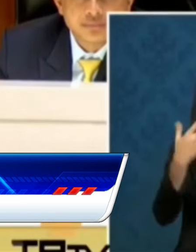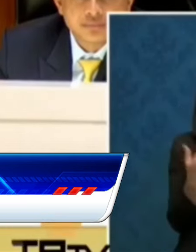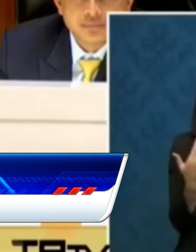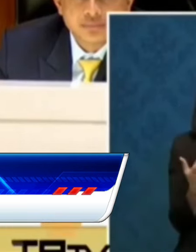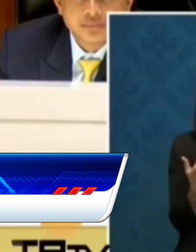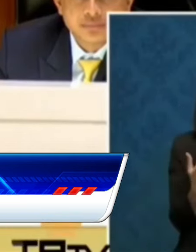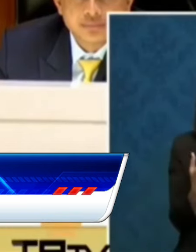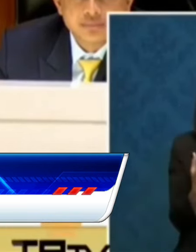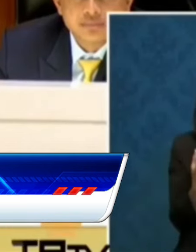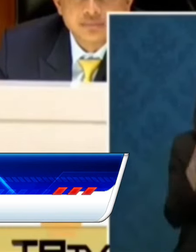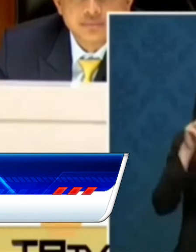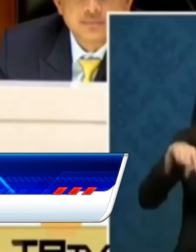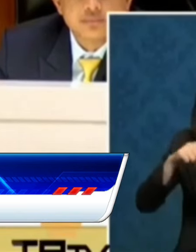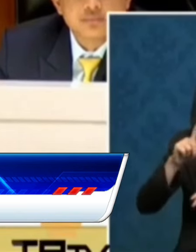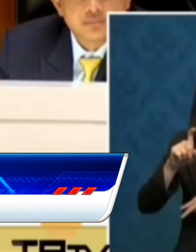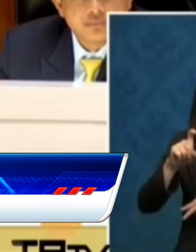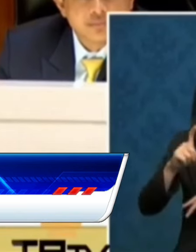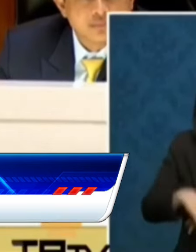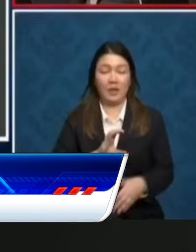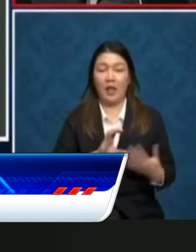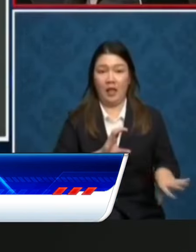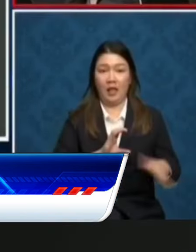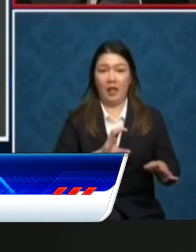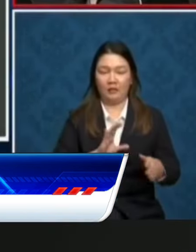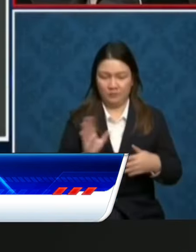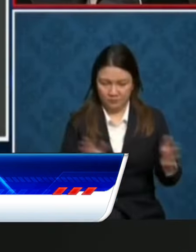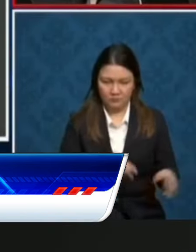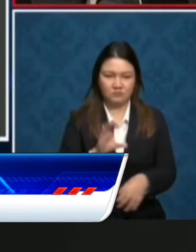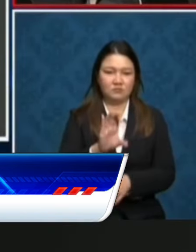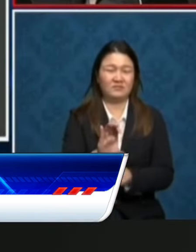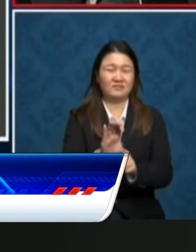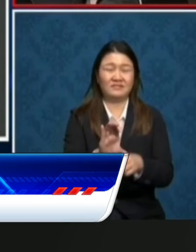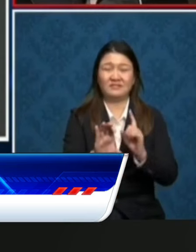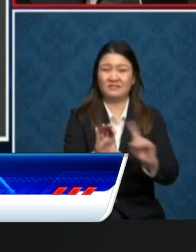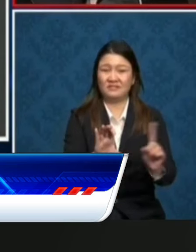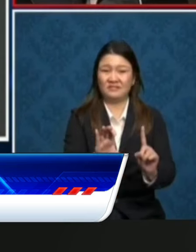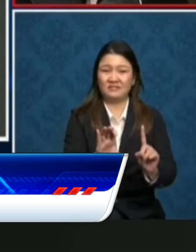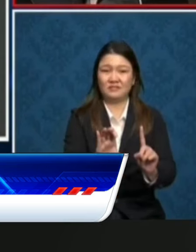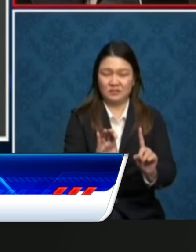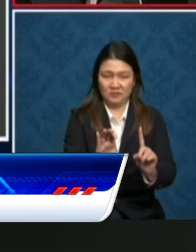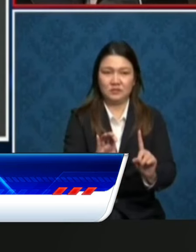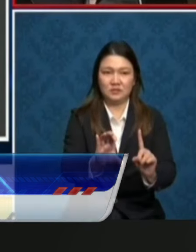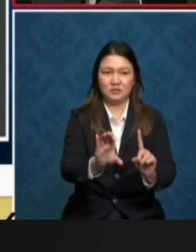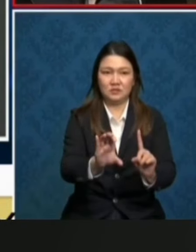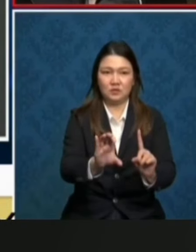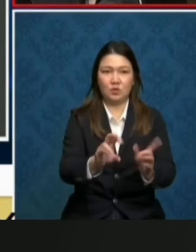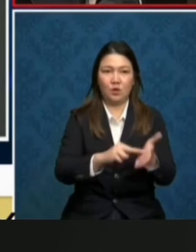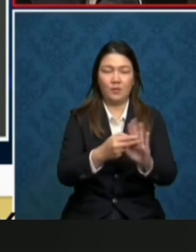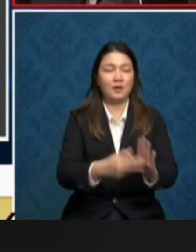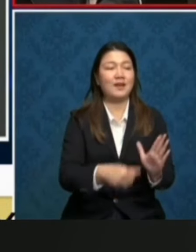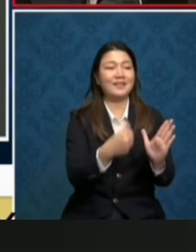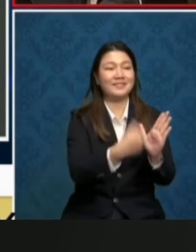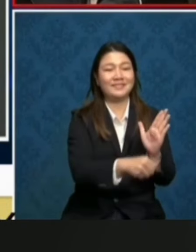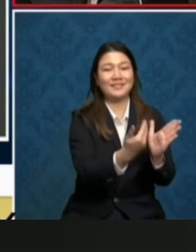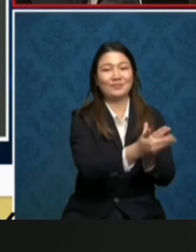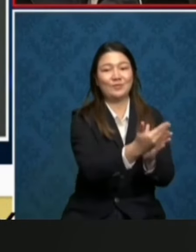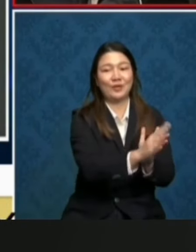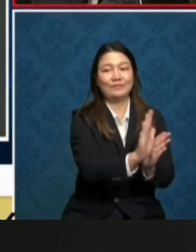งินในลักษณะแบบนี้ได้ ได้มาจากการชักดาบนะคะเบี้ยวหนี้ธนาคารของรัฐ